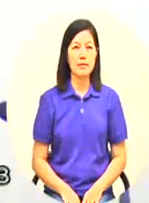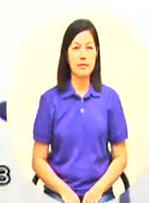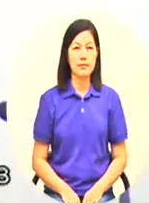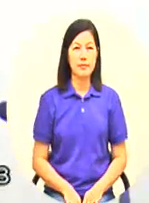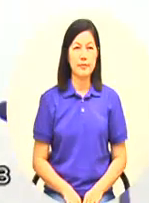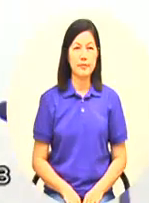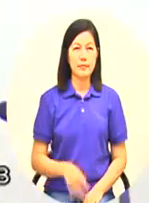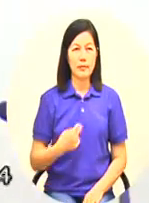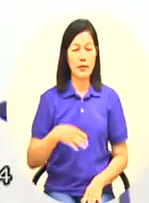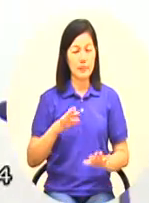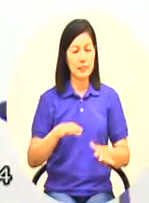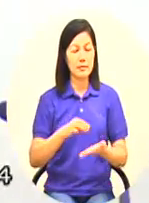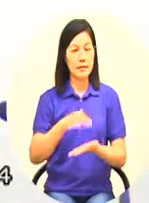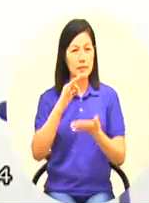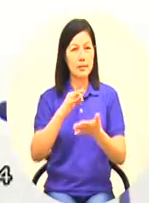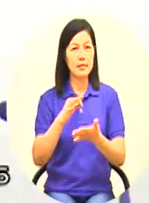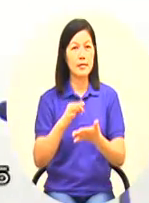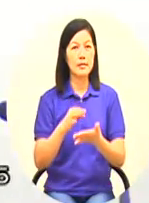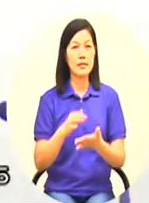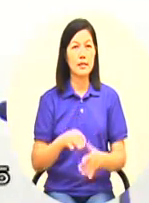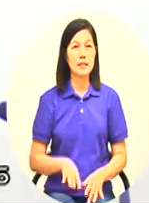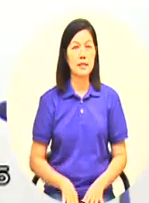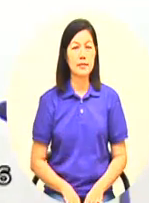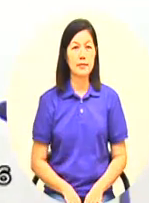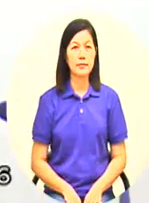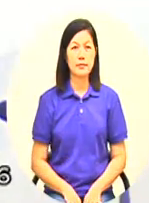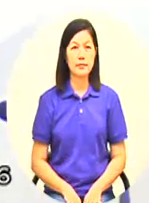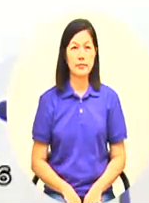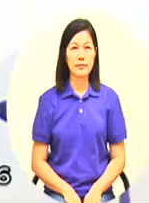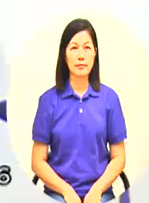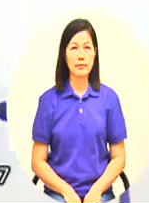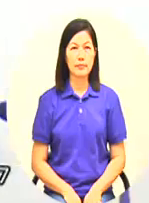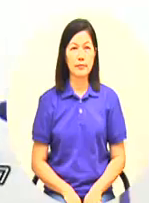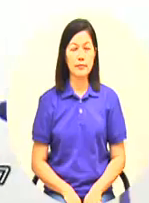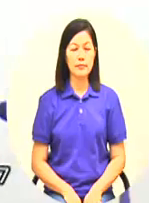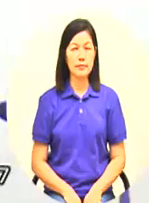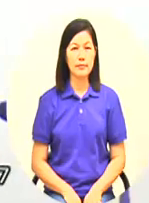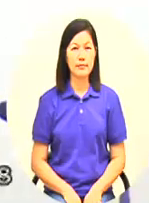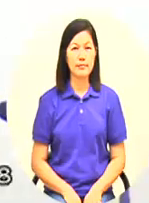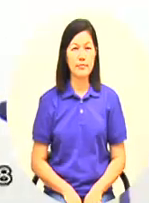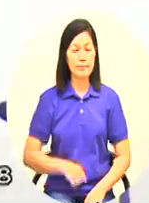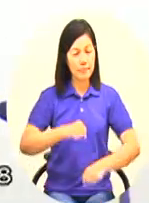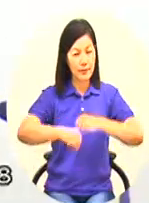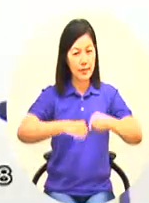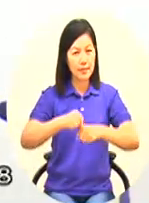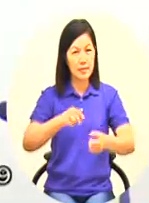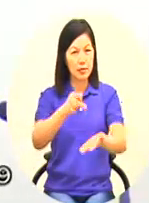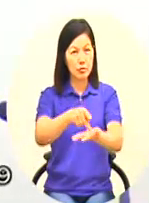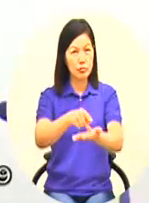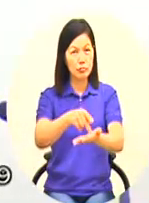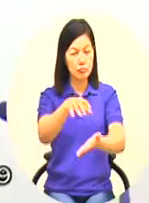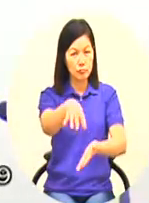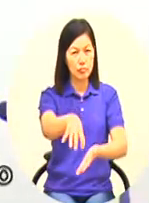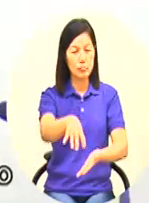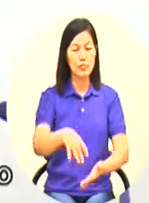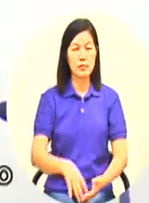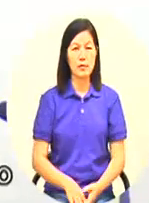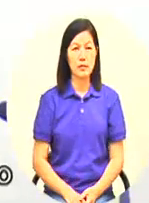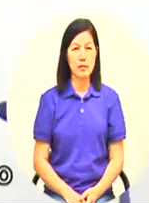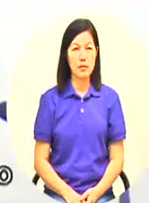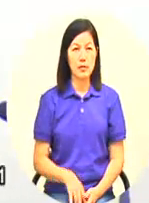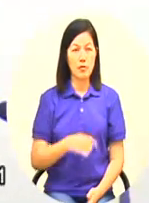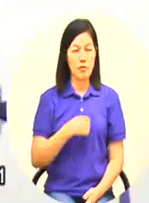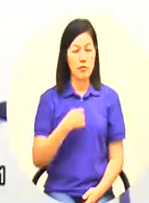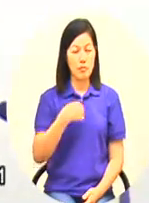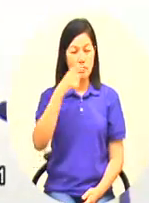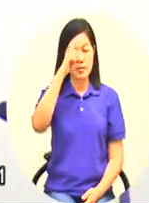这里提到的是一个那个我们的一个自行车的租赁站，那自行车的租赁站，我希望说